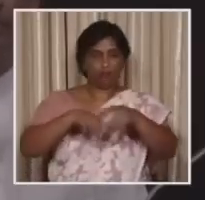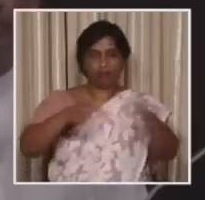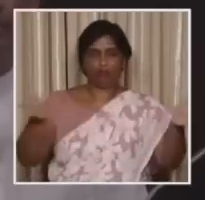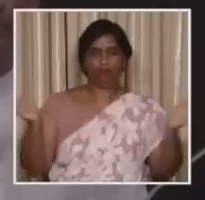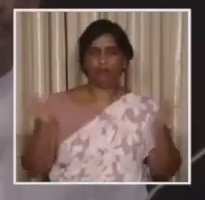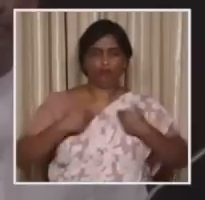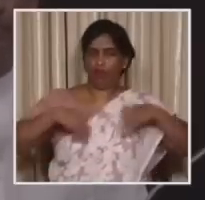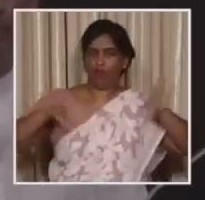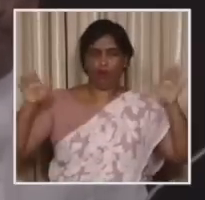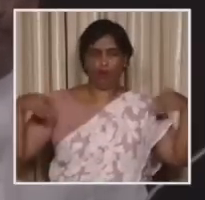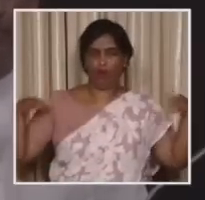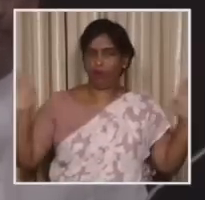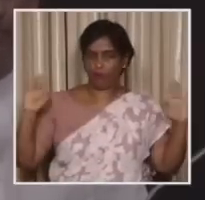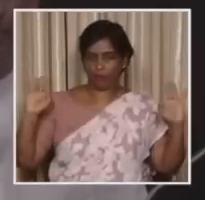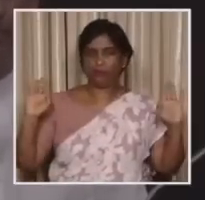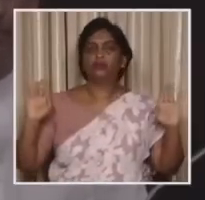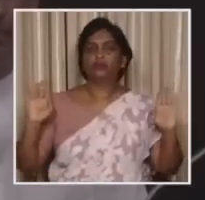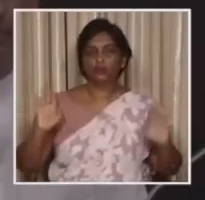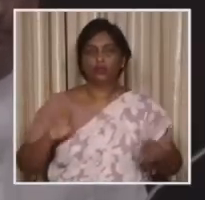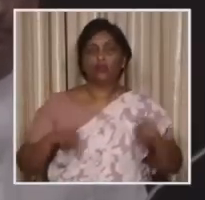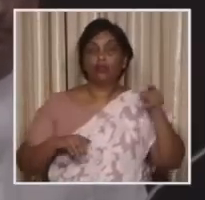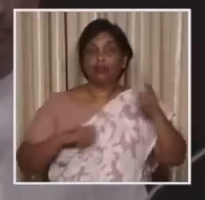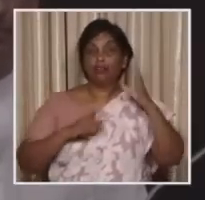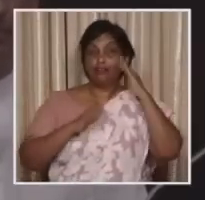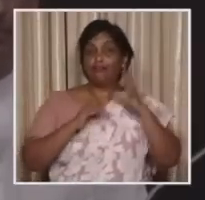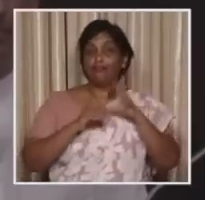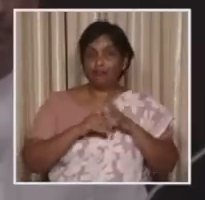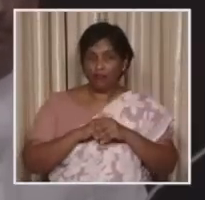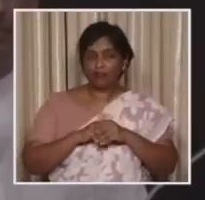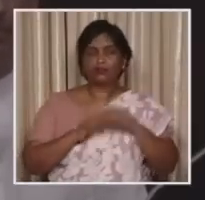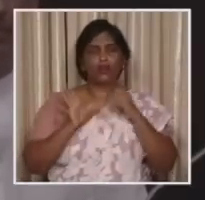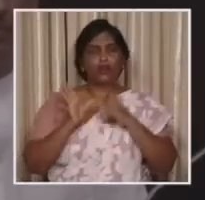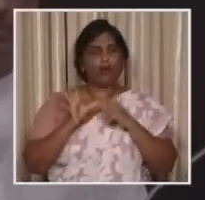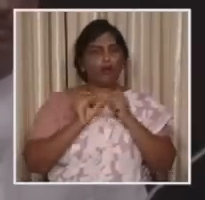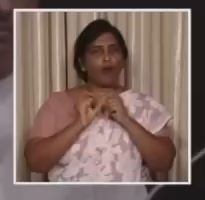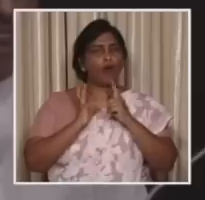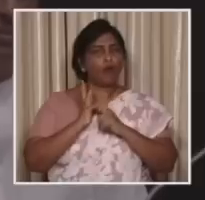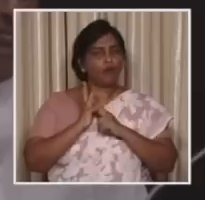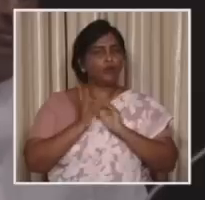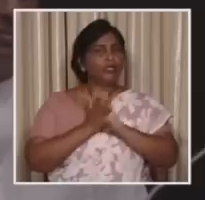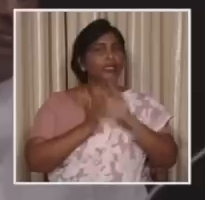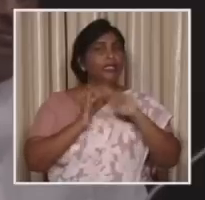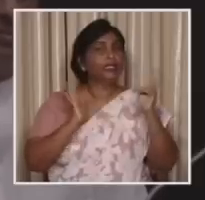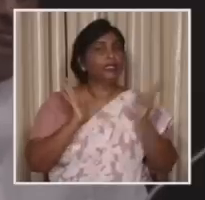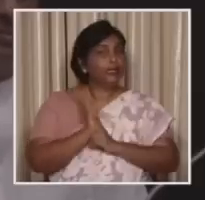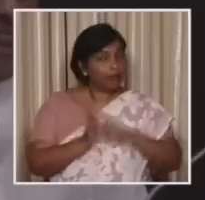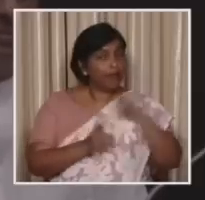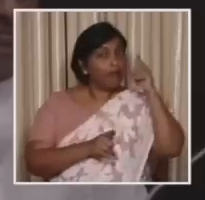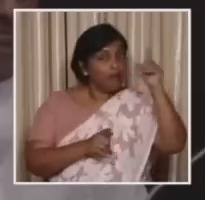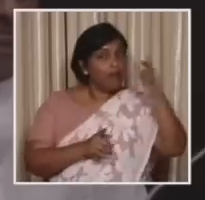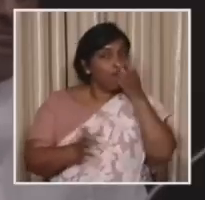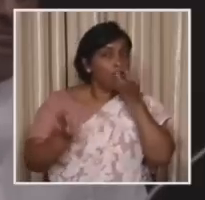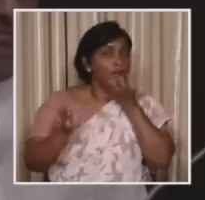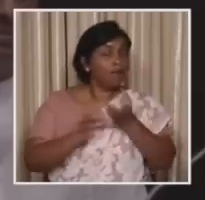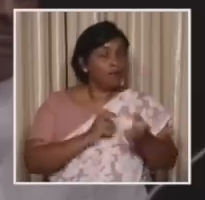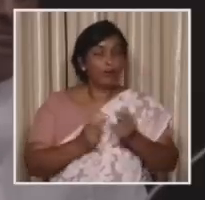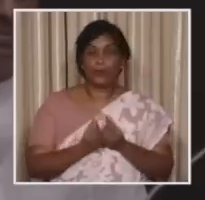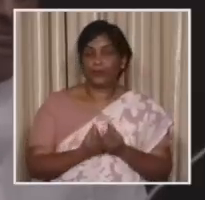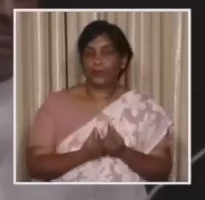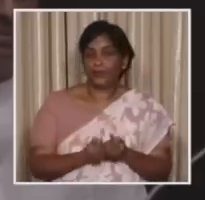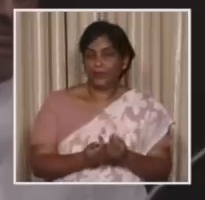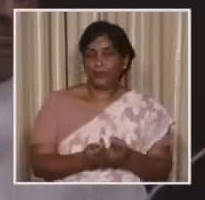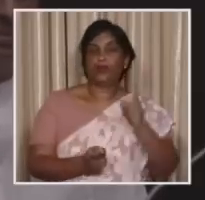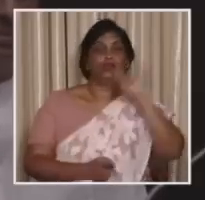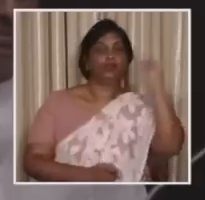inna iwat karanawa kiyala hadiya kiyala tiyenawa me abuhin kiyana pudgalaya tamai me praharaya kadinam karanna